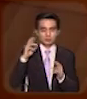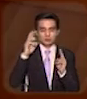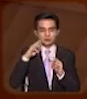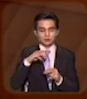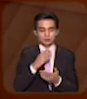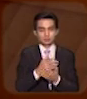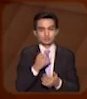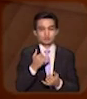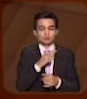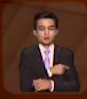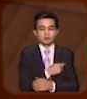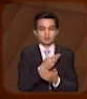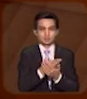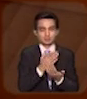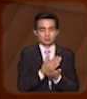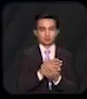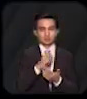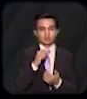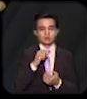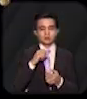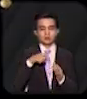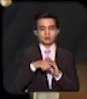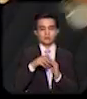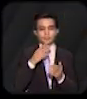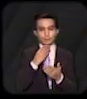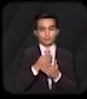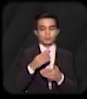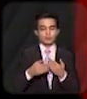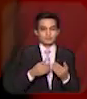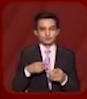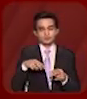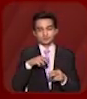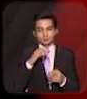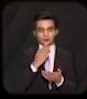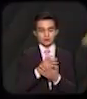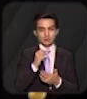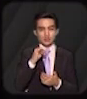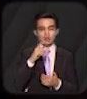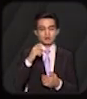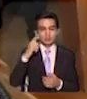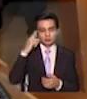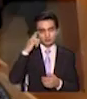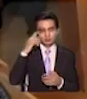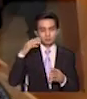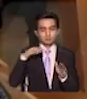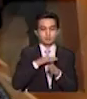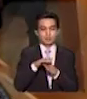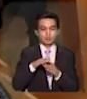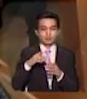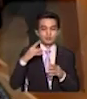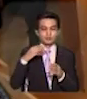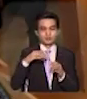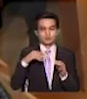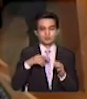естіртуге әлі ерте деген дәрігерлер. Себебі өздігімен жүріп тұра бастағанмен Айзада әлі күнге есін толық жимады дейді күйеуі